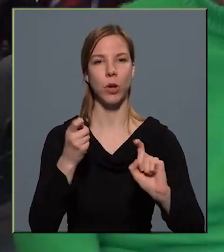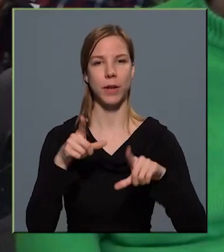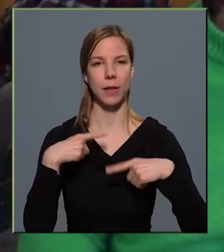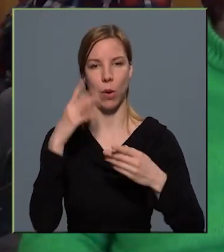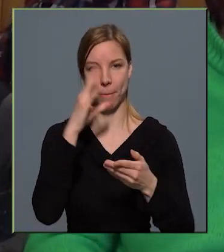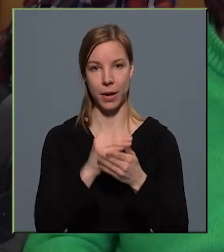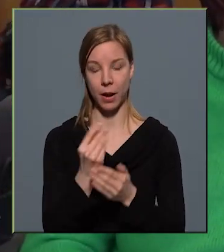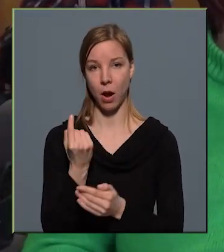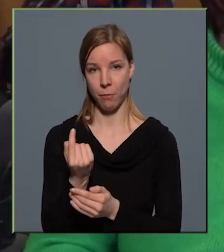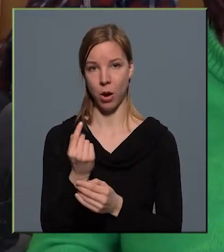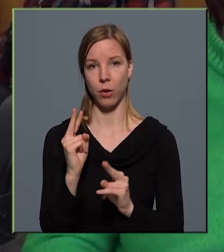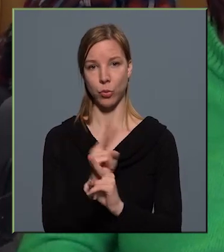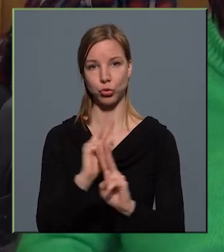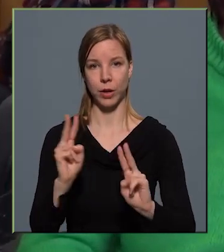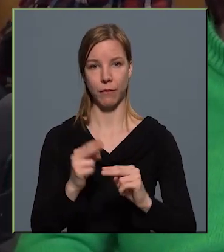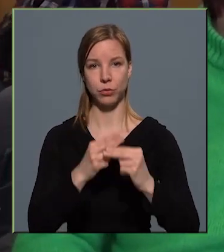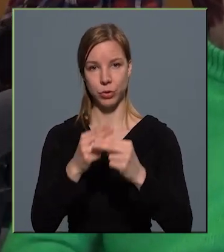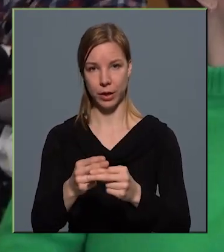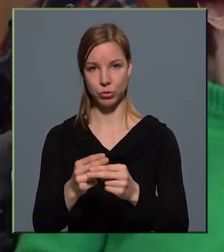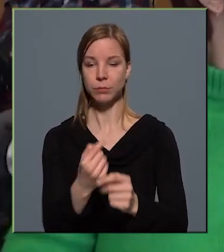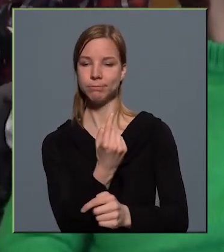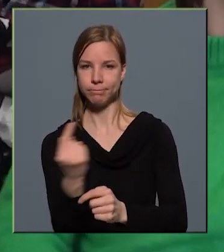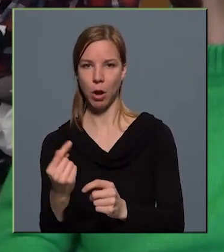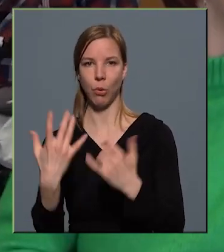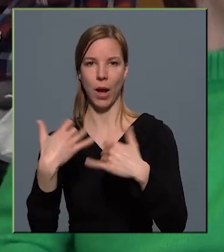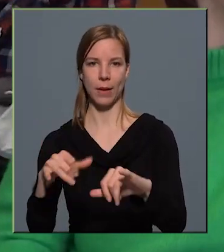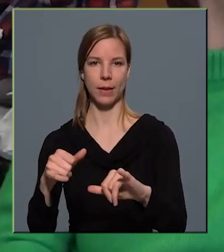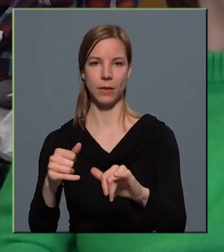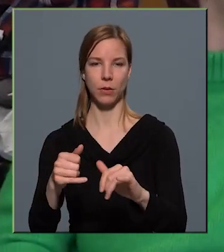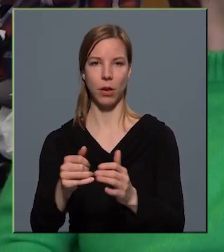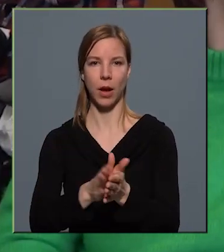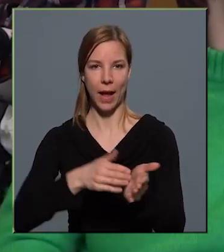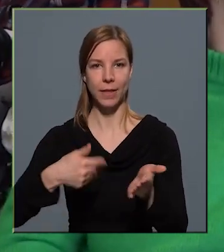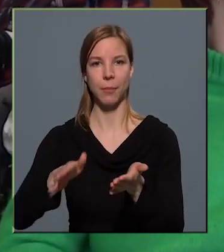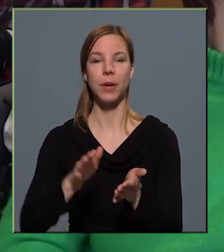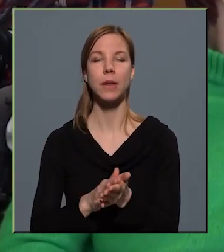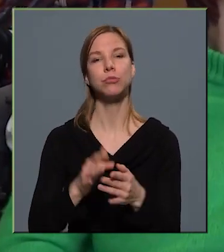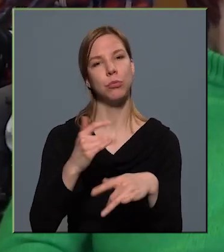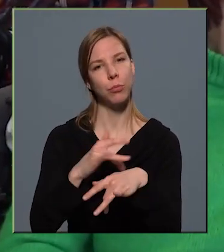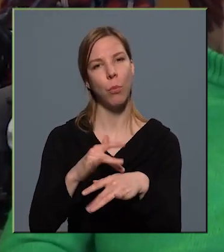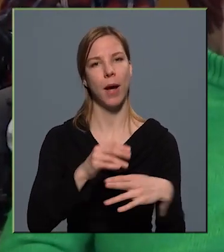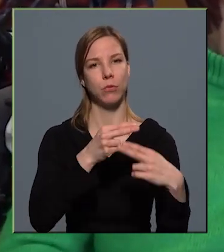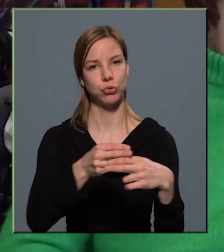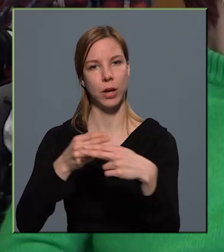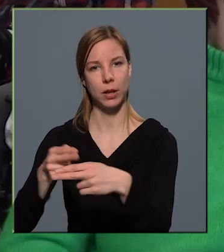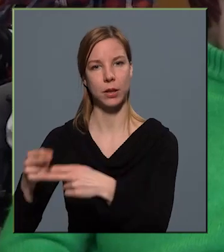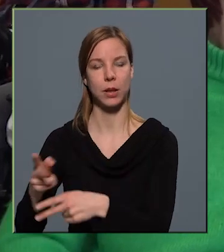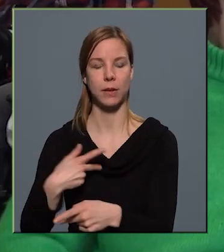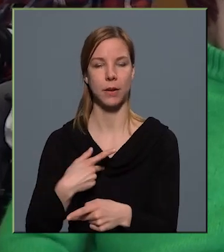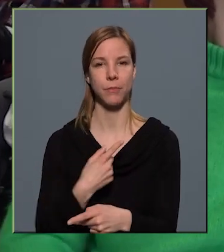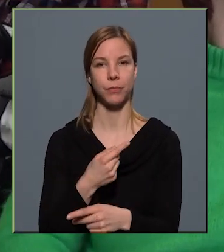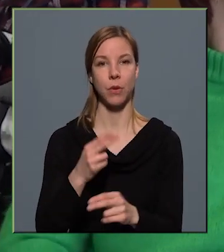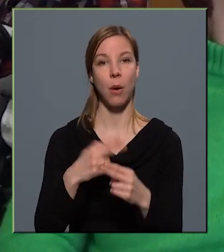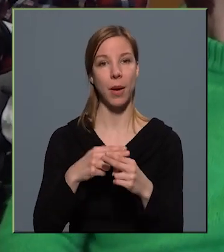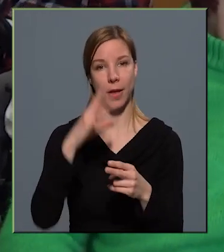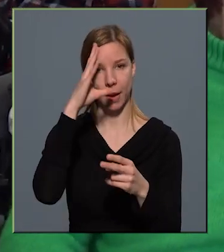segítségre szorulnak, ők maguk csinálnak egy ilyen kezdeményezést, hogy igen, próbáljunk segíteni, mert az emberek tudják, a beteg emberek